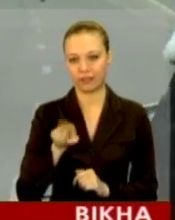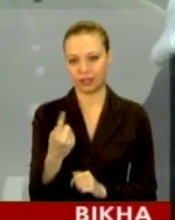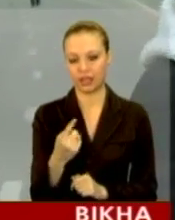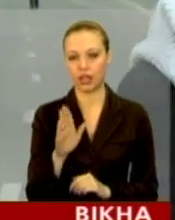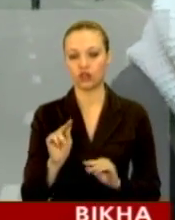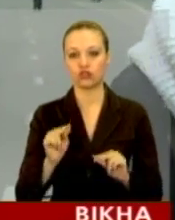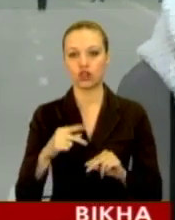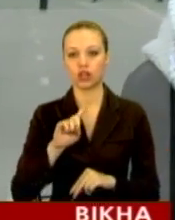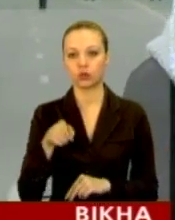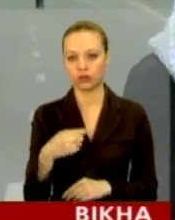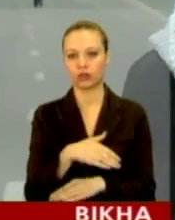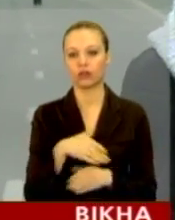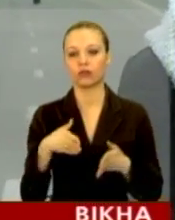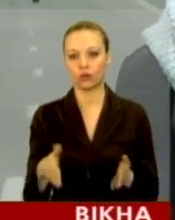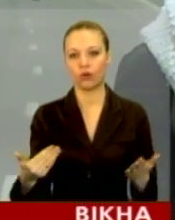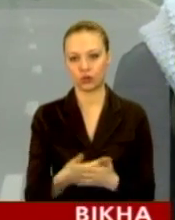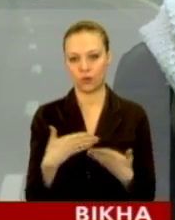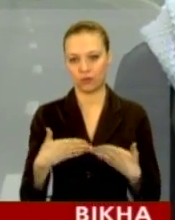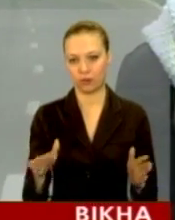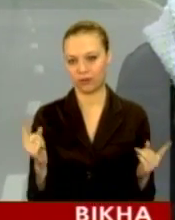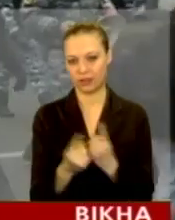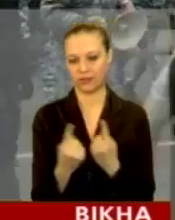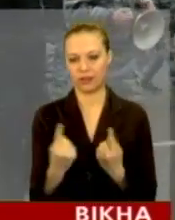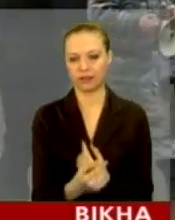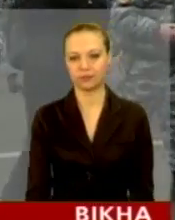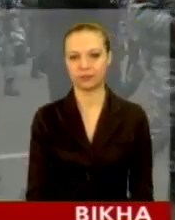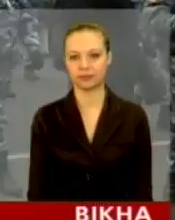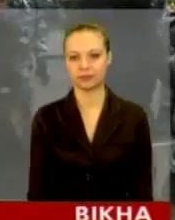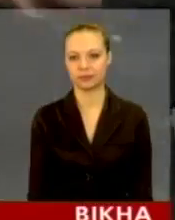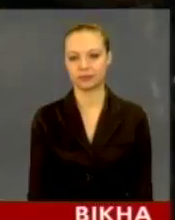Через годину дороги знову повідкривали.